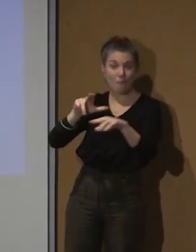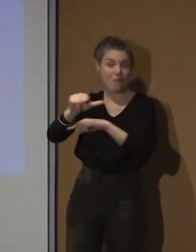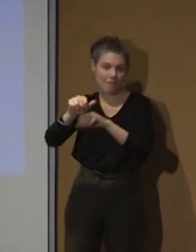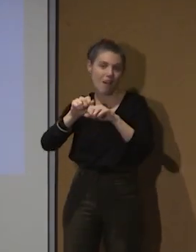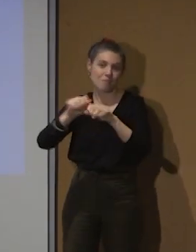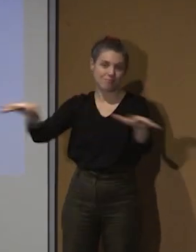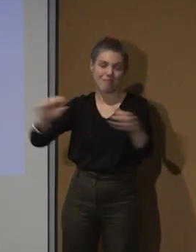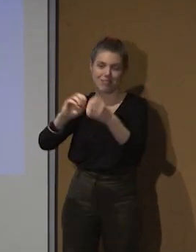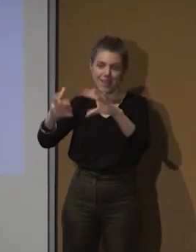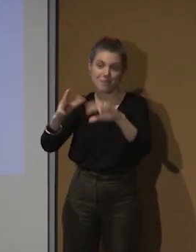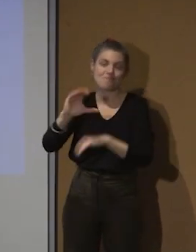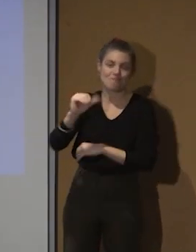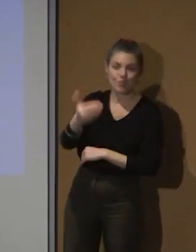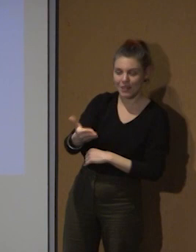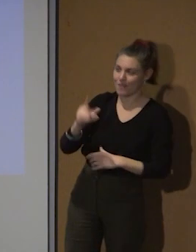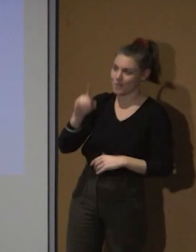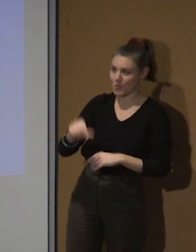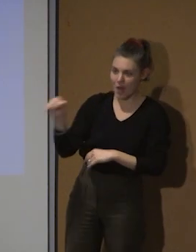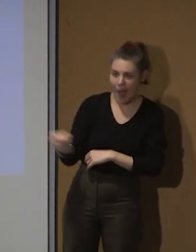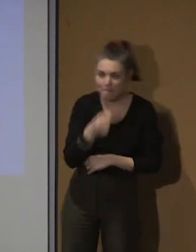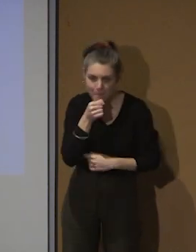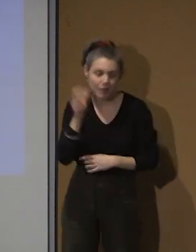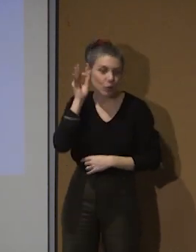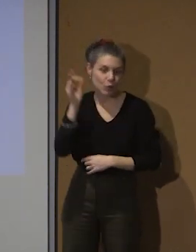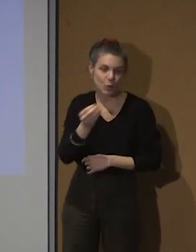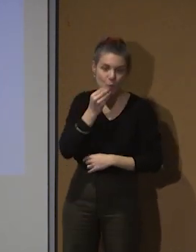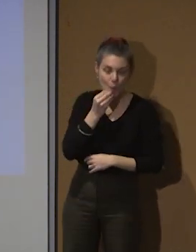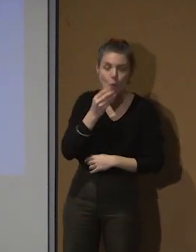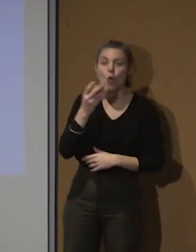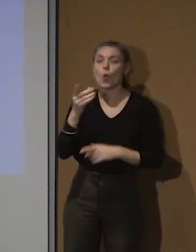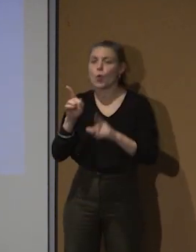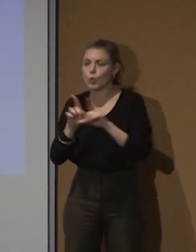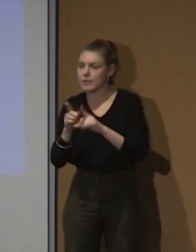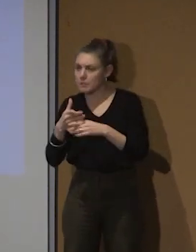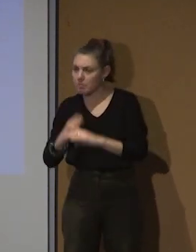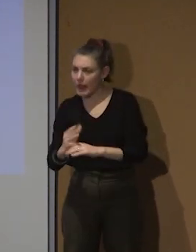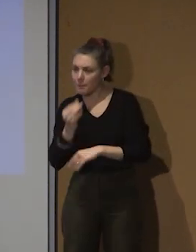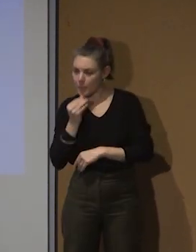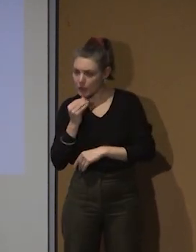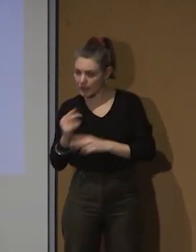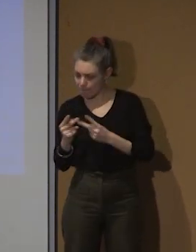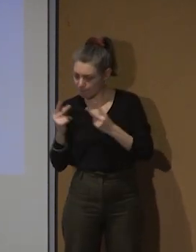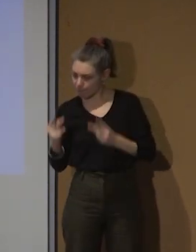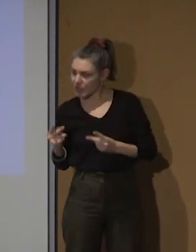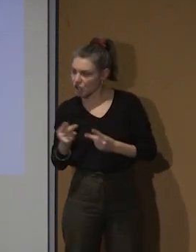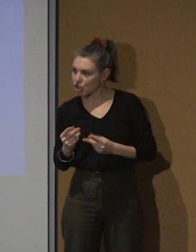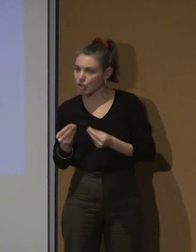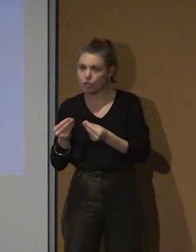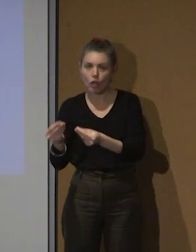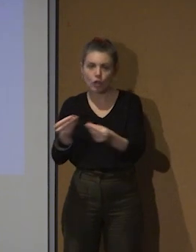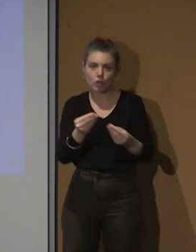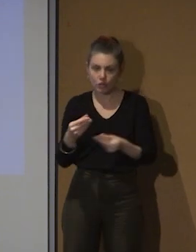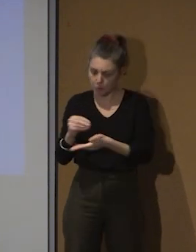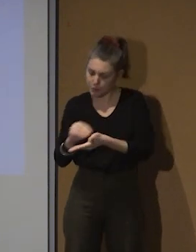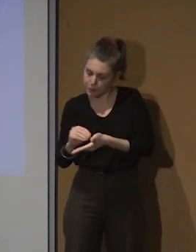vous avez normalement des petites fiches aussi, des petits papiers pour noter vos questions. Vous me faites un signe,